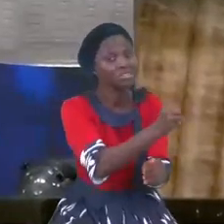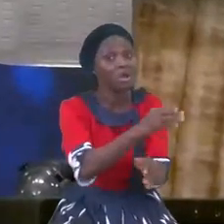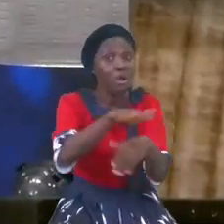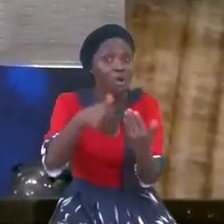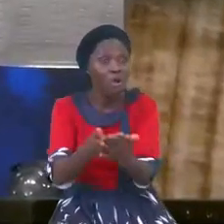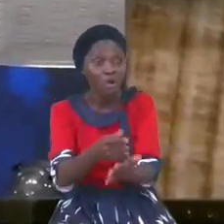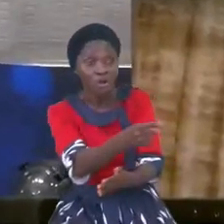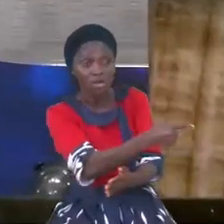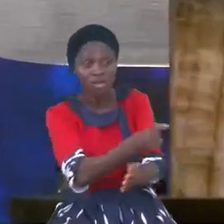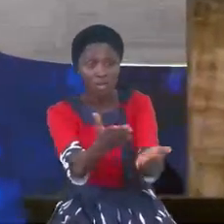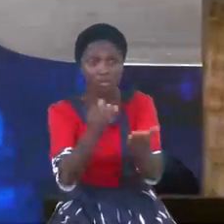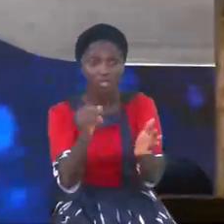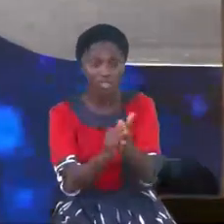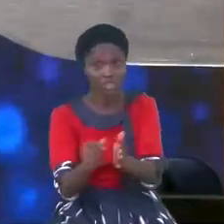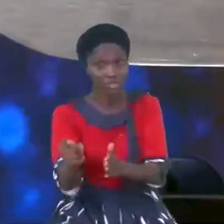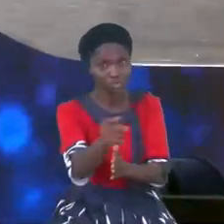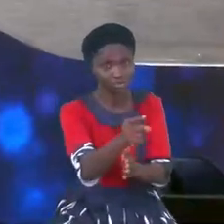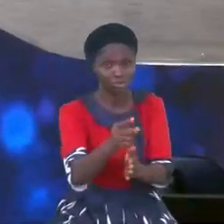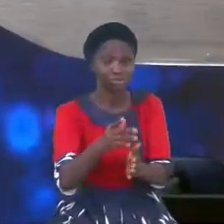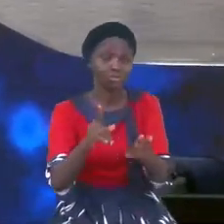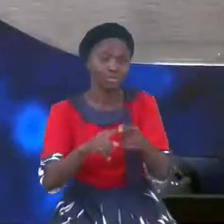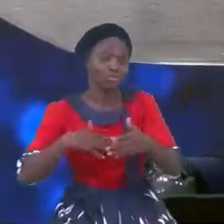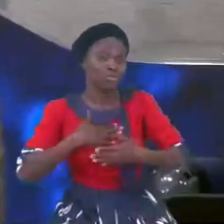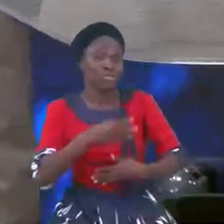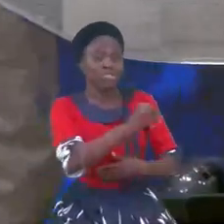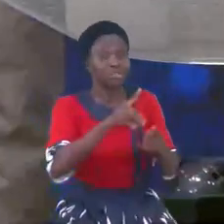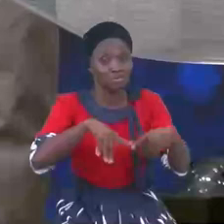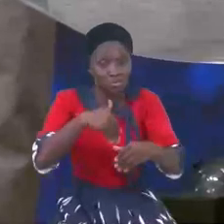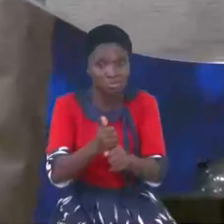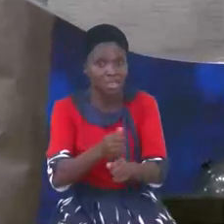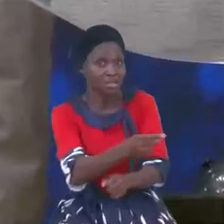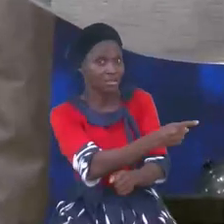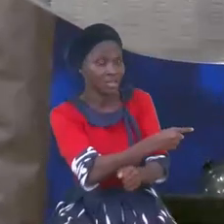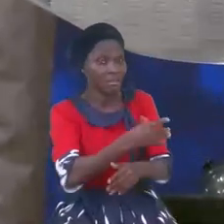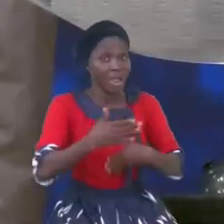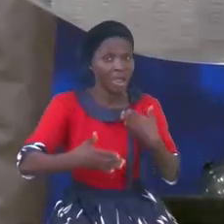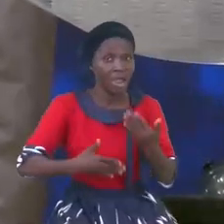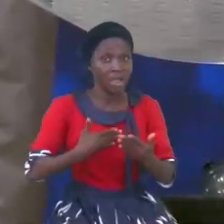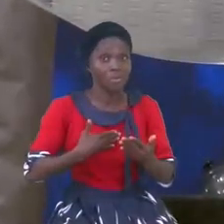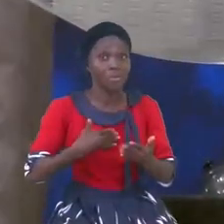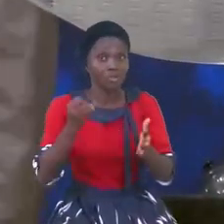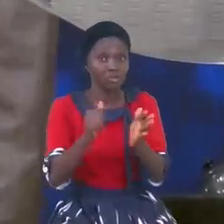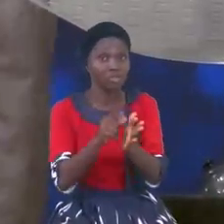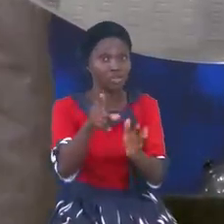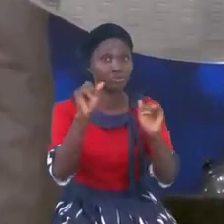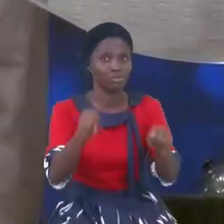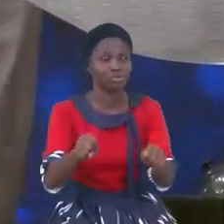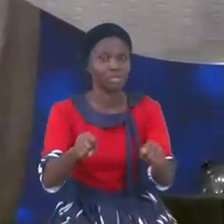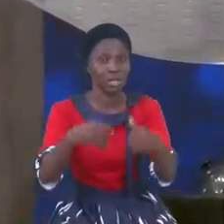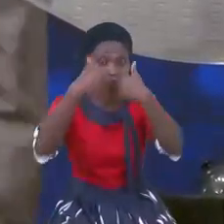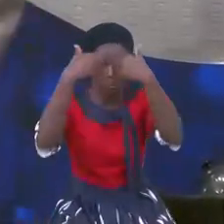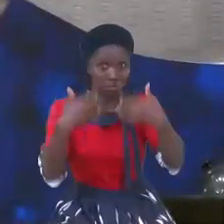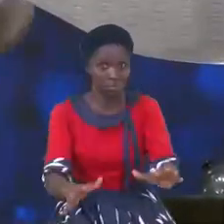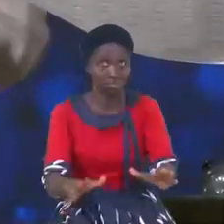que vous leur plaisiez, que vous soyez leur joie, au détriment de perdre votre éternité au